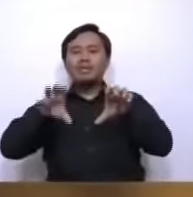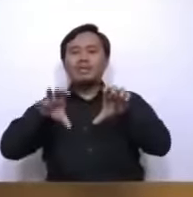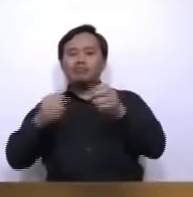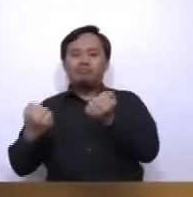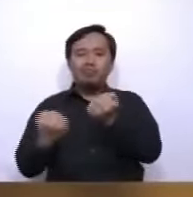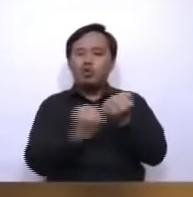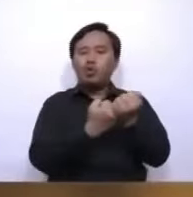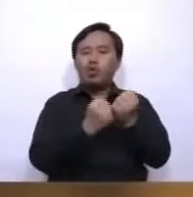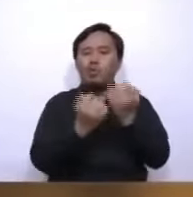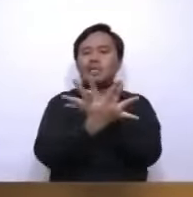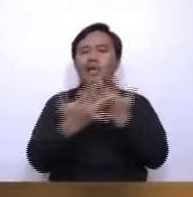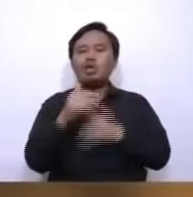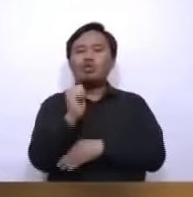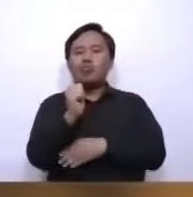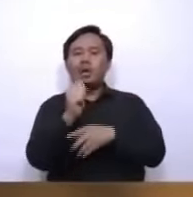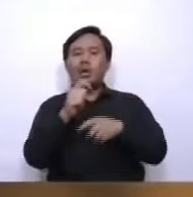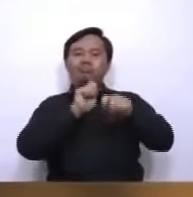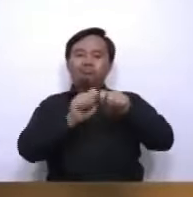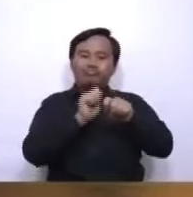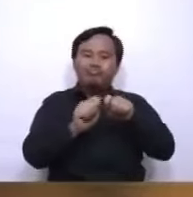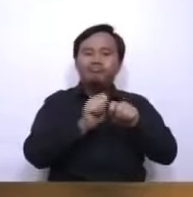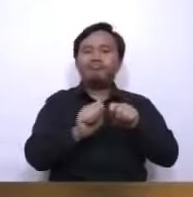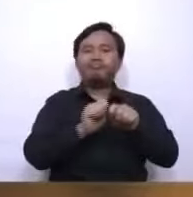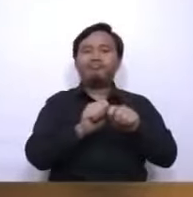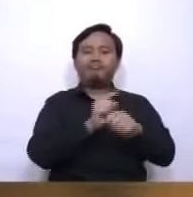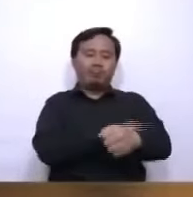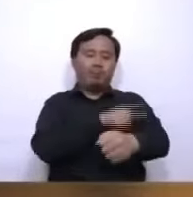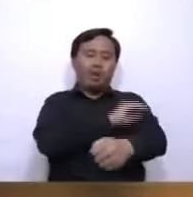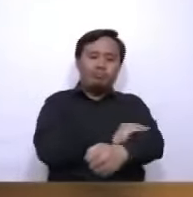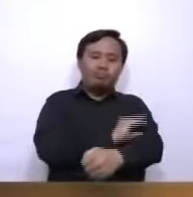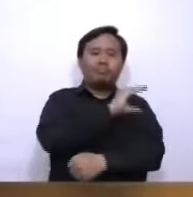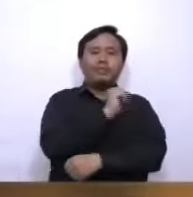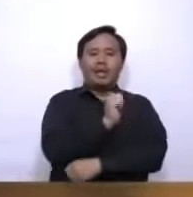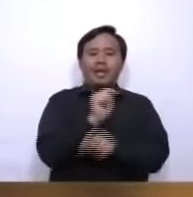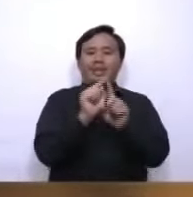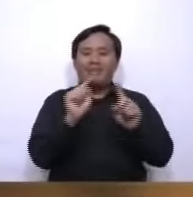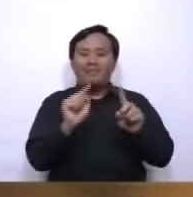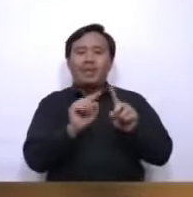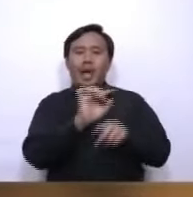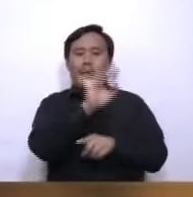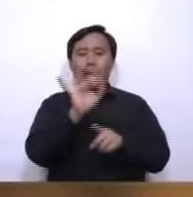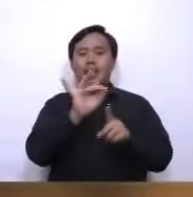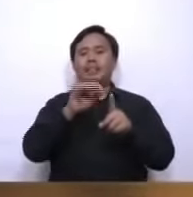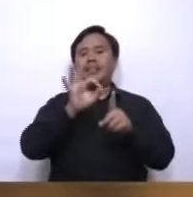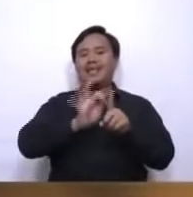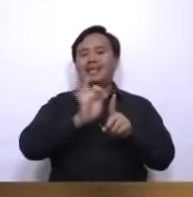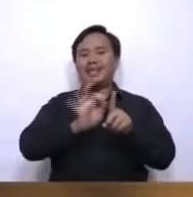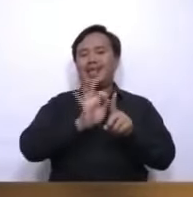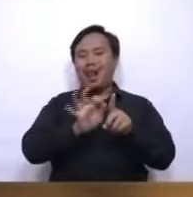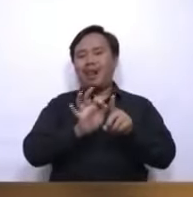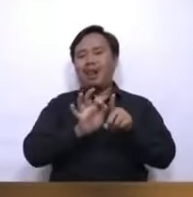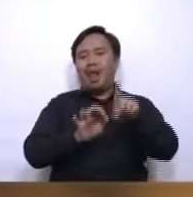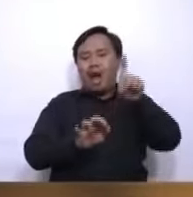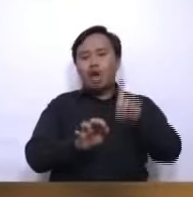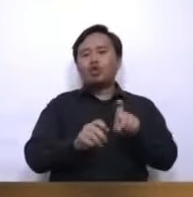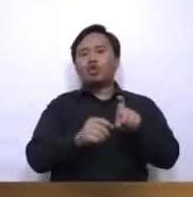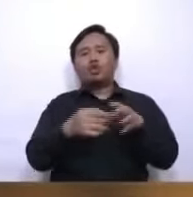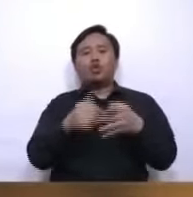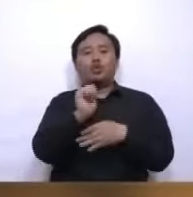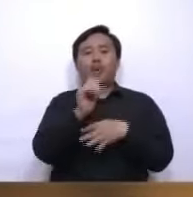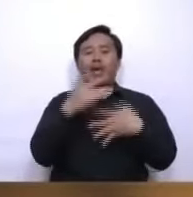untuk memiliki produktivitas publik yang real. Tapi di sisi lain, pengembangan talent digital harus dilakukan. Sehingga